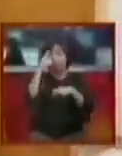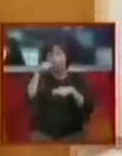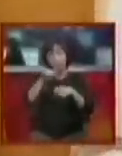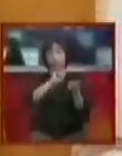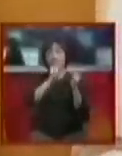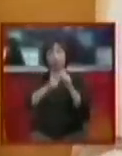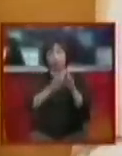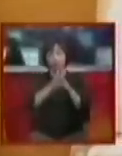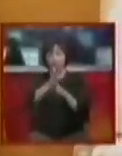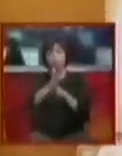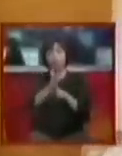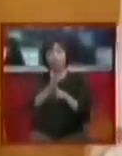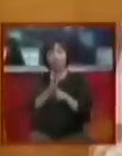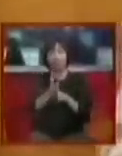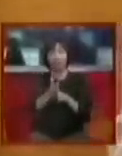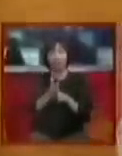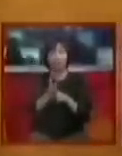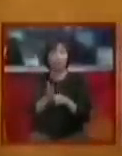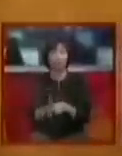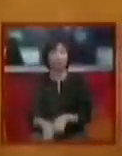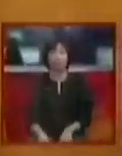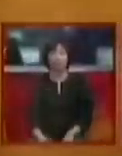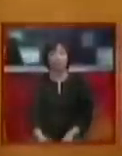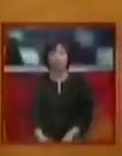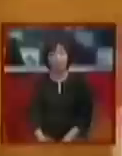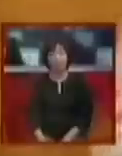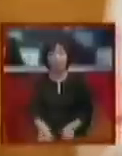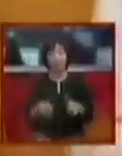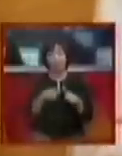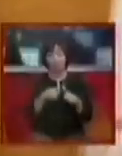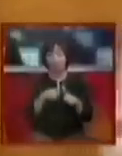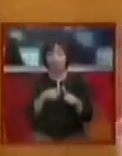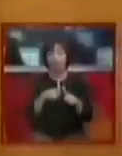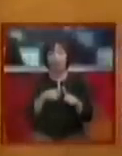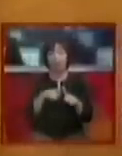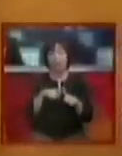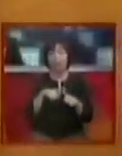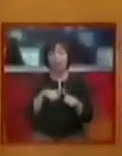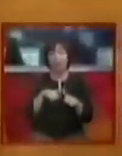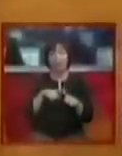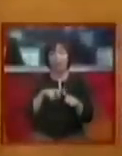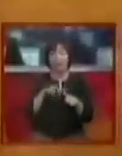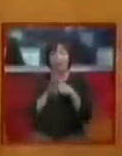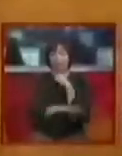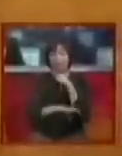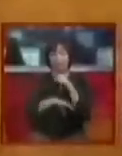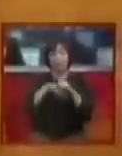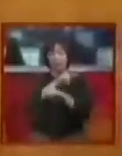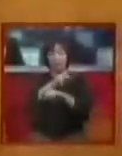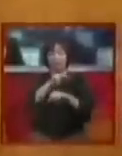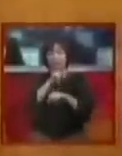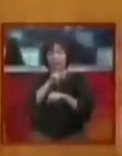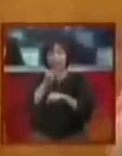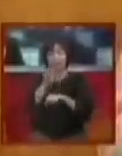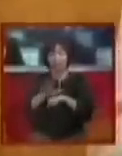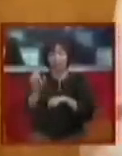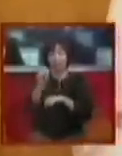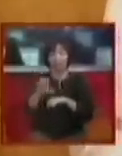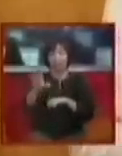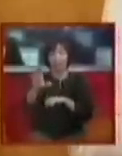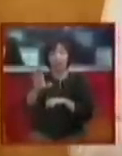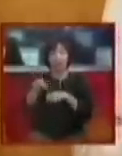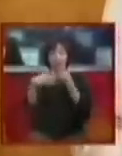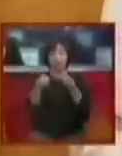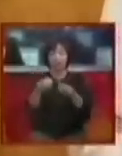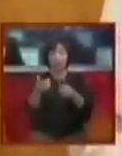Hindi imposible na ang Pilipinas ang maging kauna-unahang bansa sa Timog Silangang Asya na magbibigay at nagbibigay ng